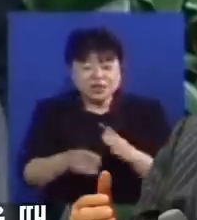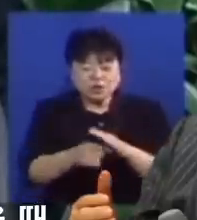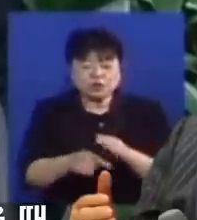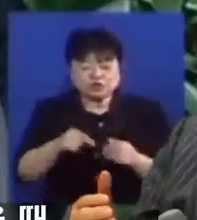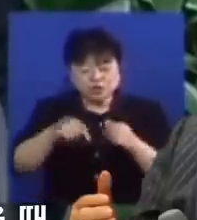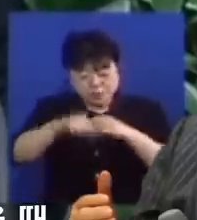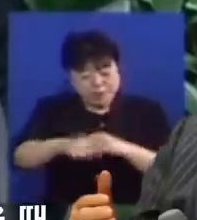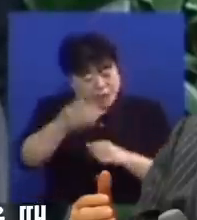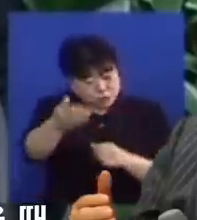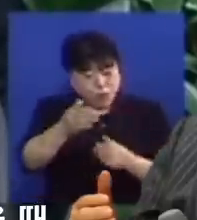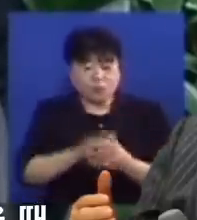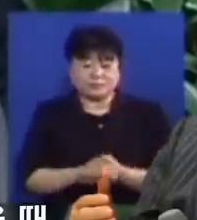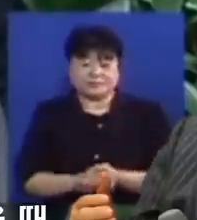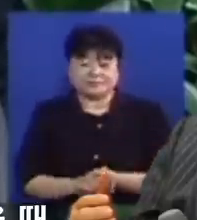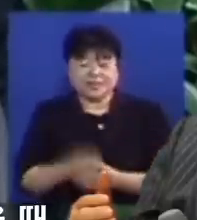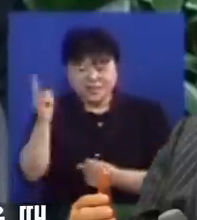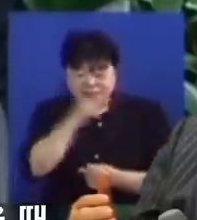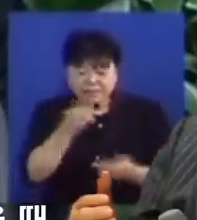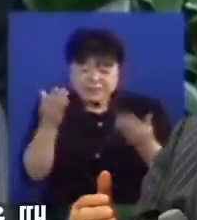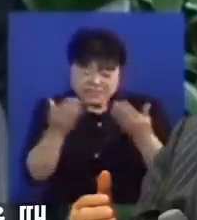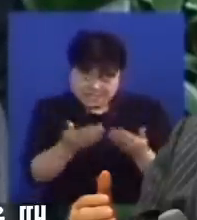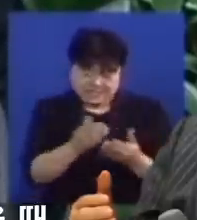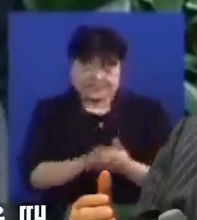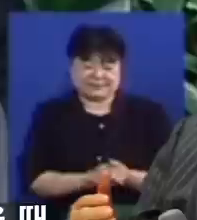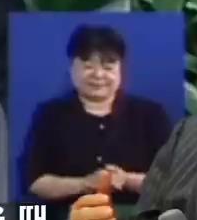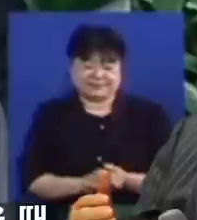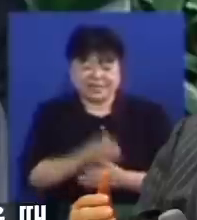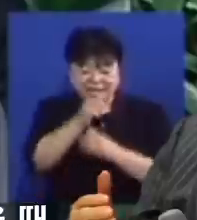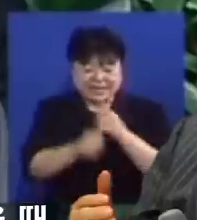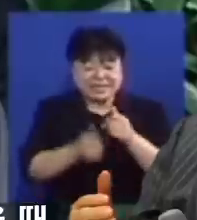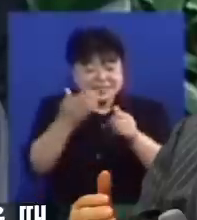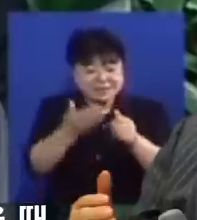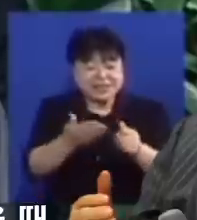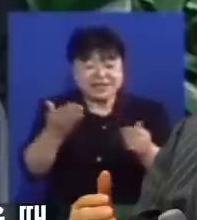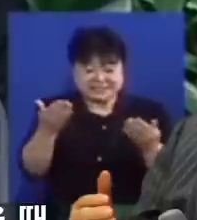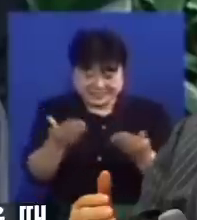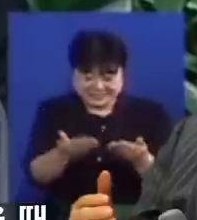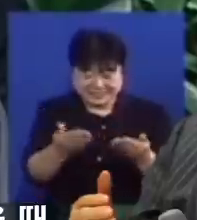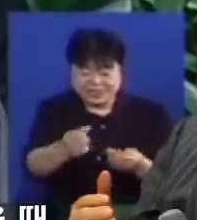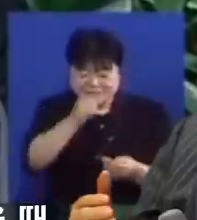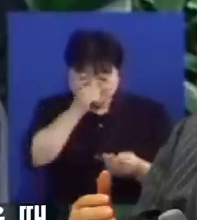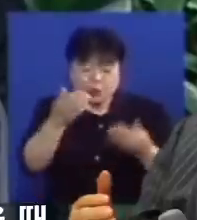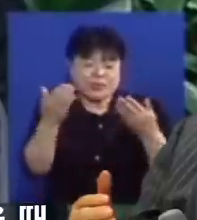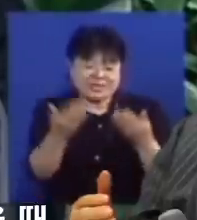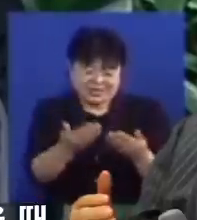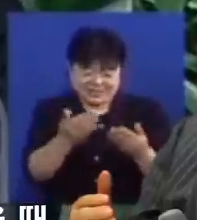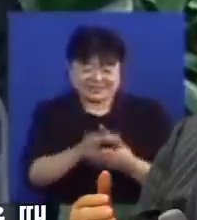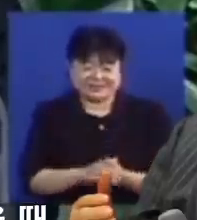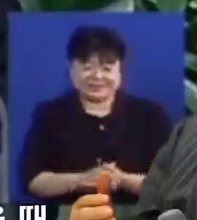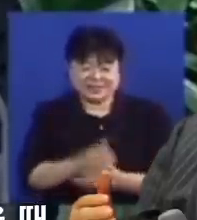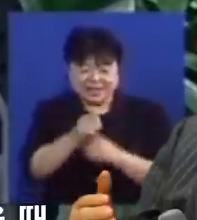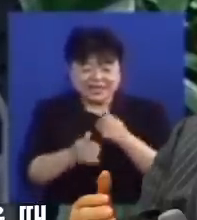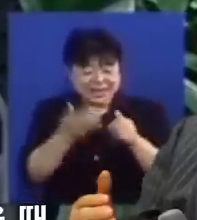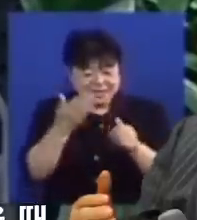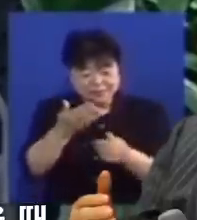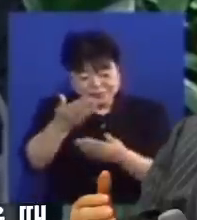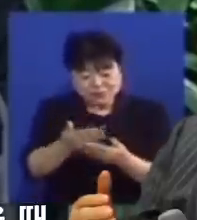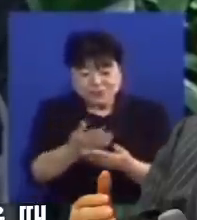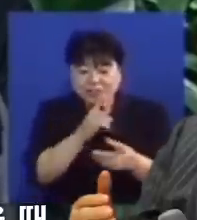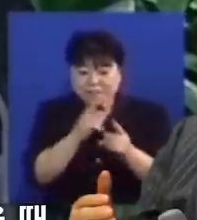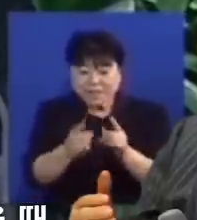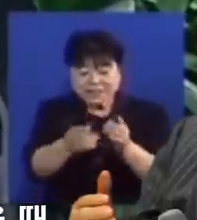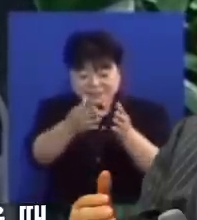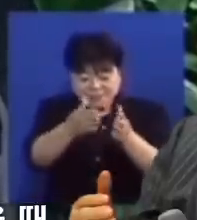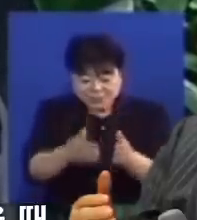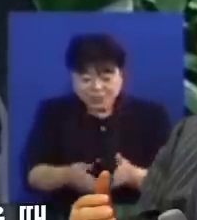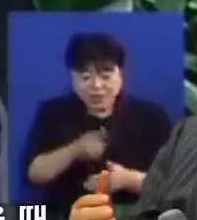도적질하고 죽이고 멸망시키는 나쁜 일밖에 없지만은 하나님이 하시는 일은 좋은 일인데, 하나님이 주신 말씀을